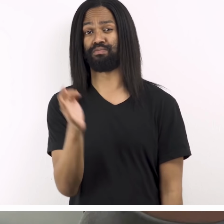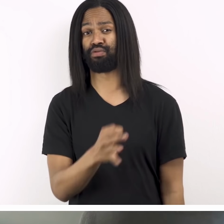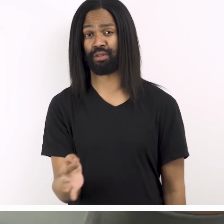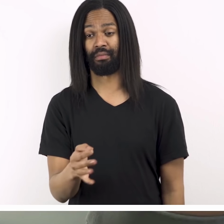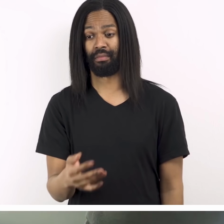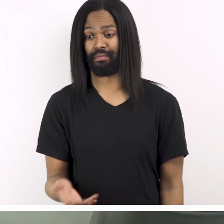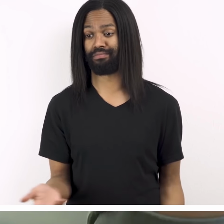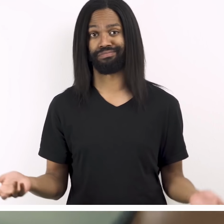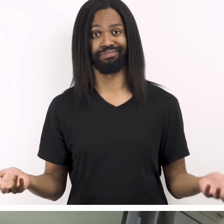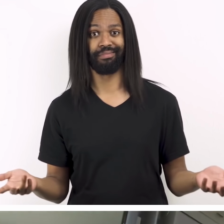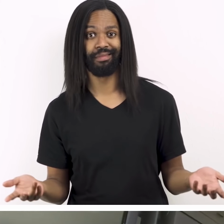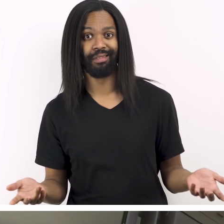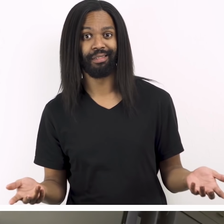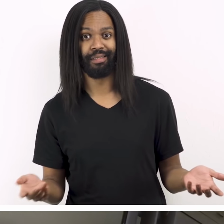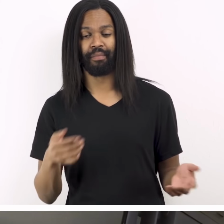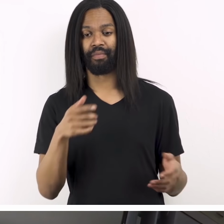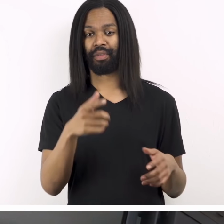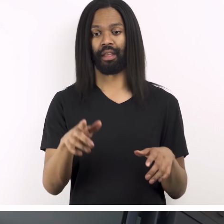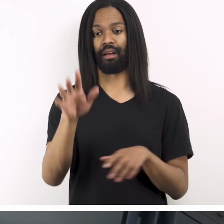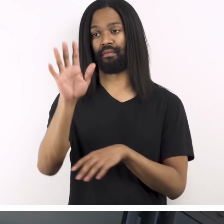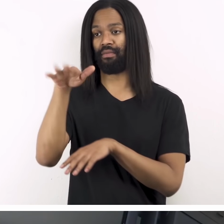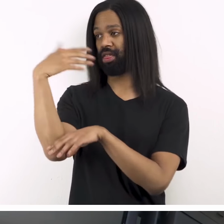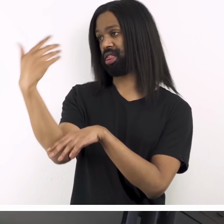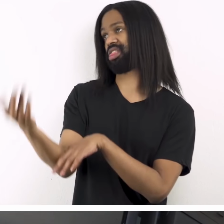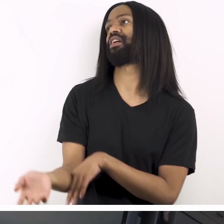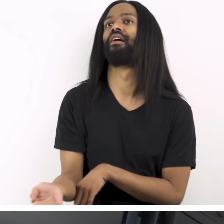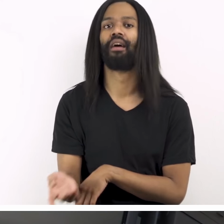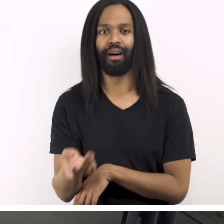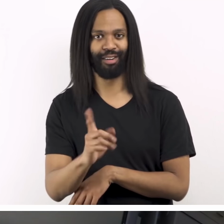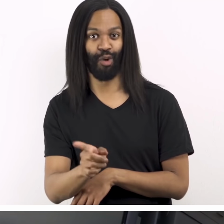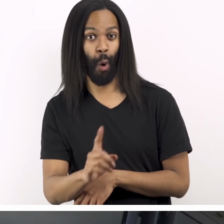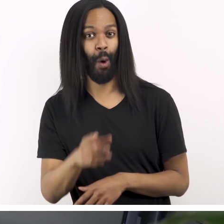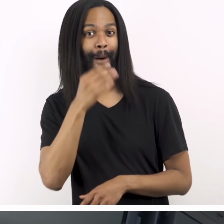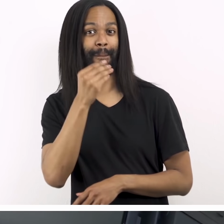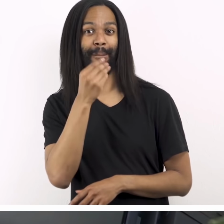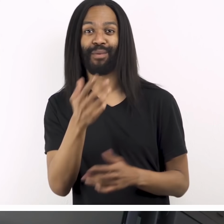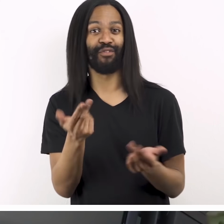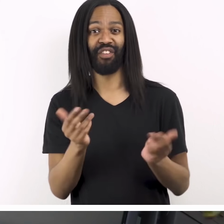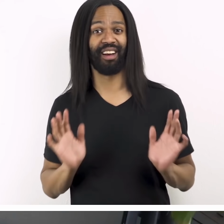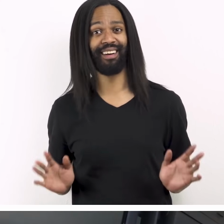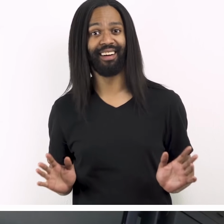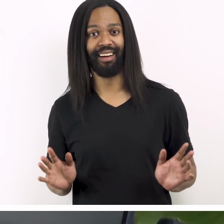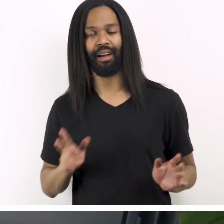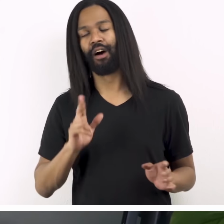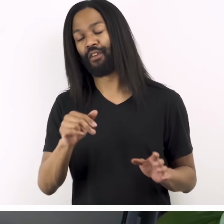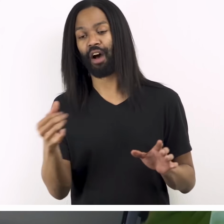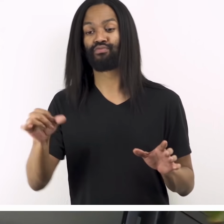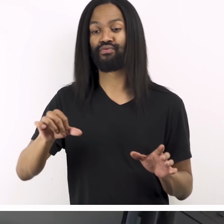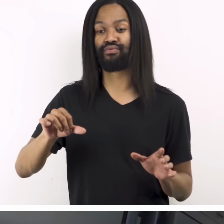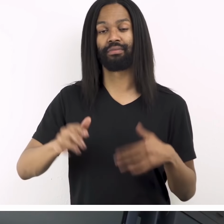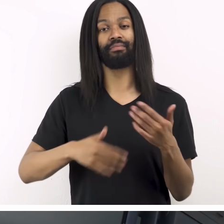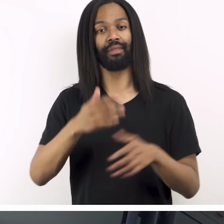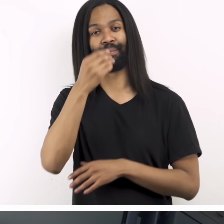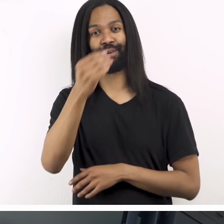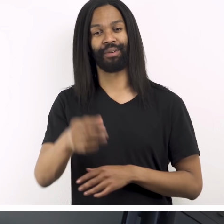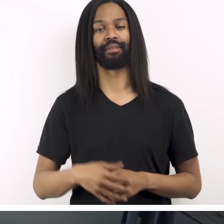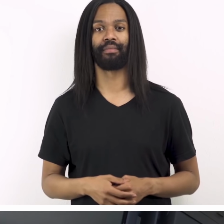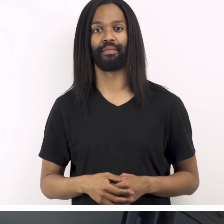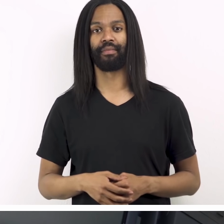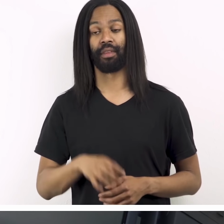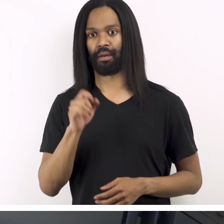ça lui pose aucun problème, il n'est pas en train de tomber de la feuille, il va très très très bien. Là, il va se faire réarroser, voilà.